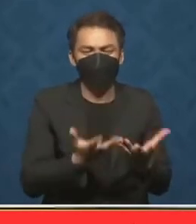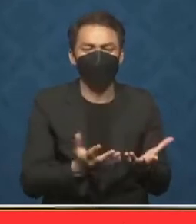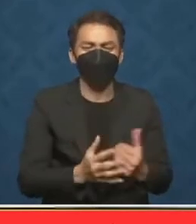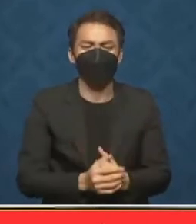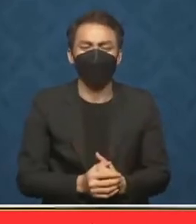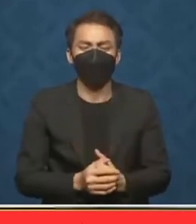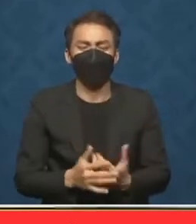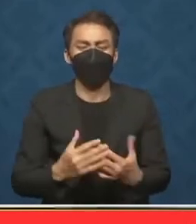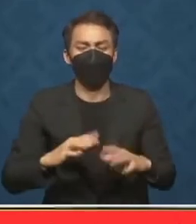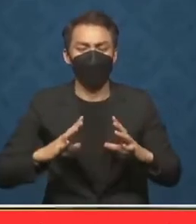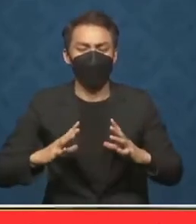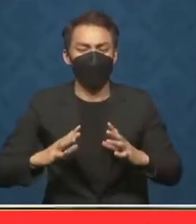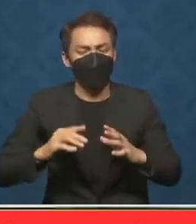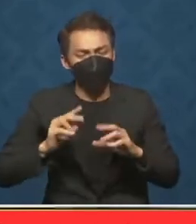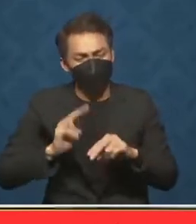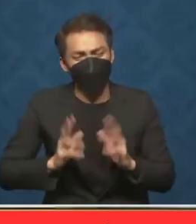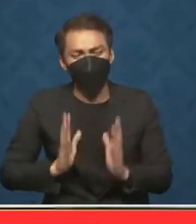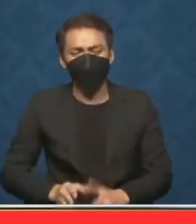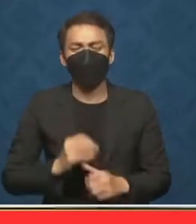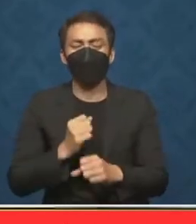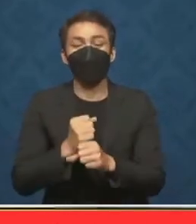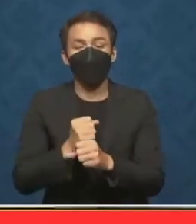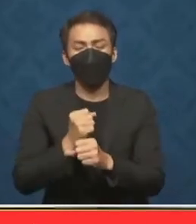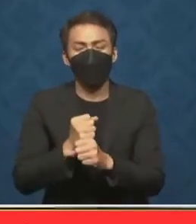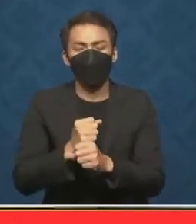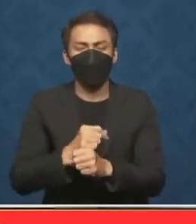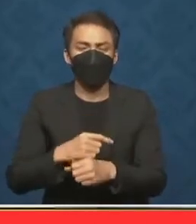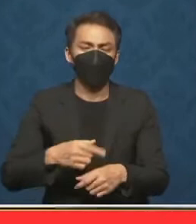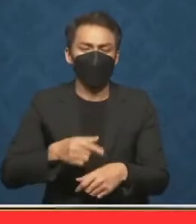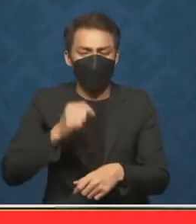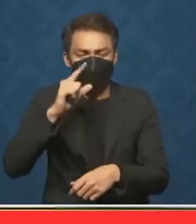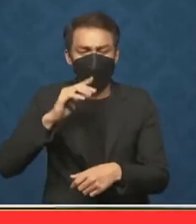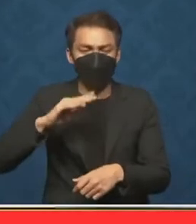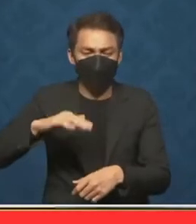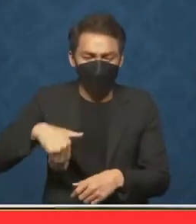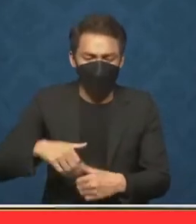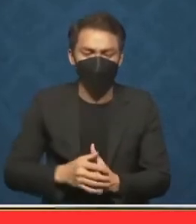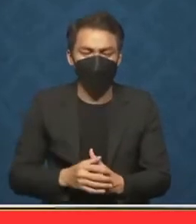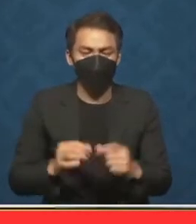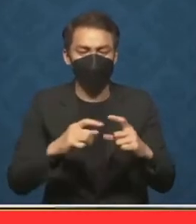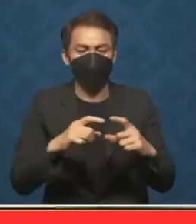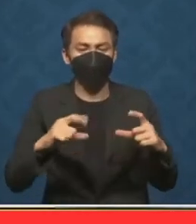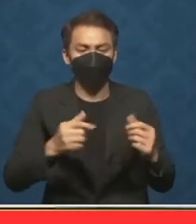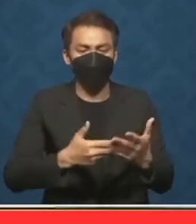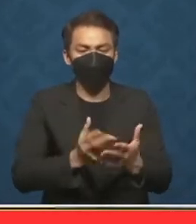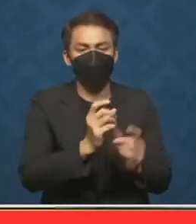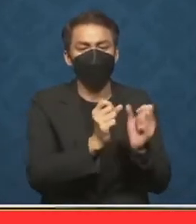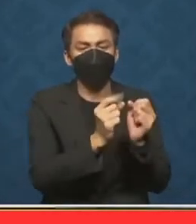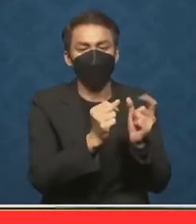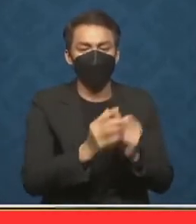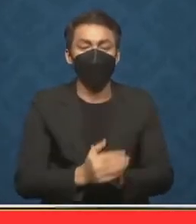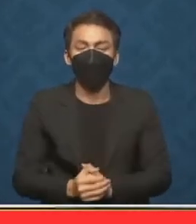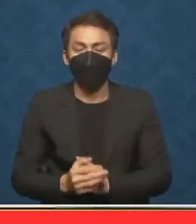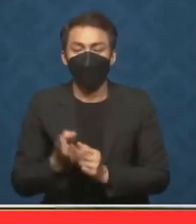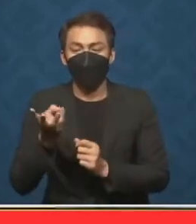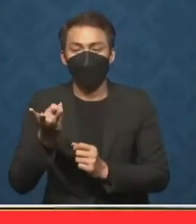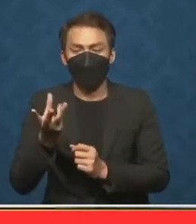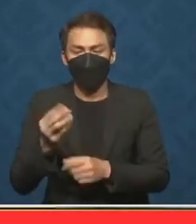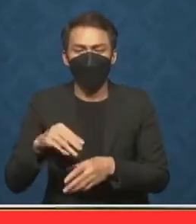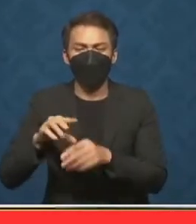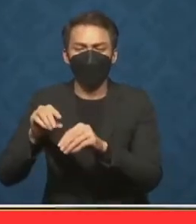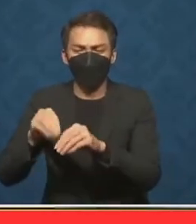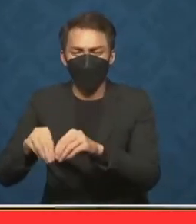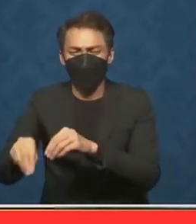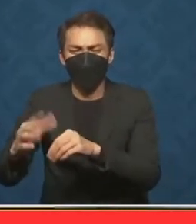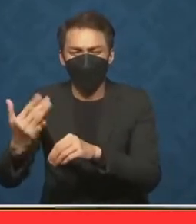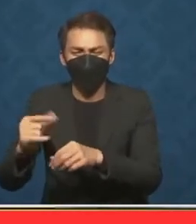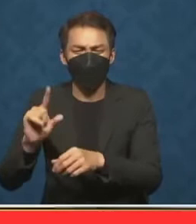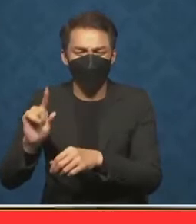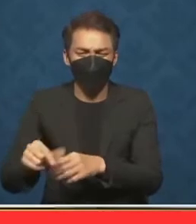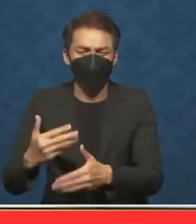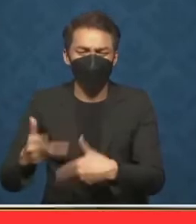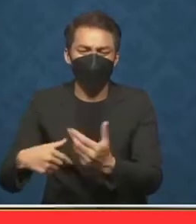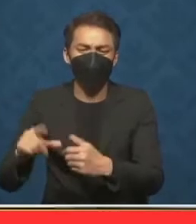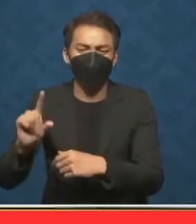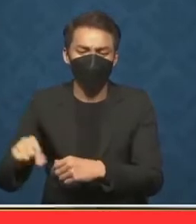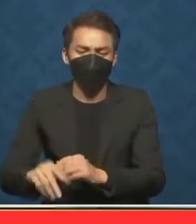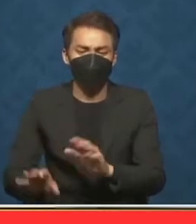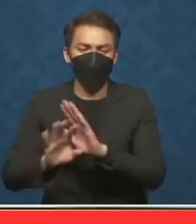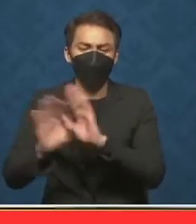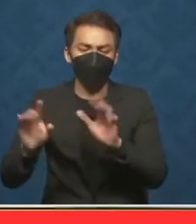An